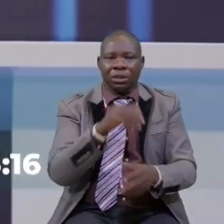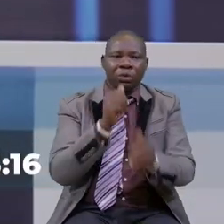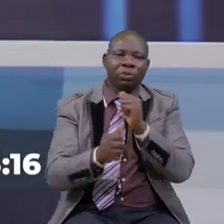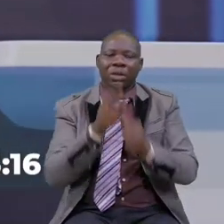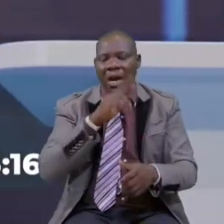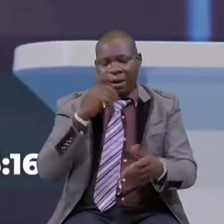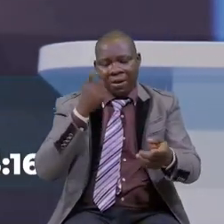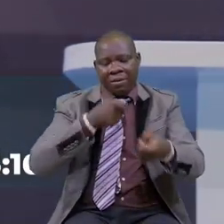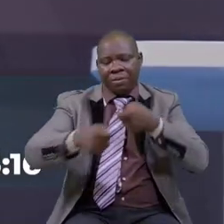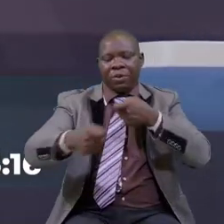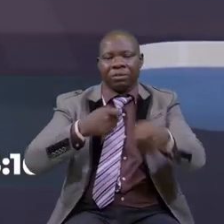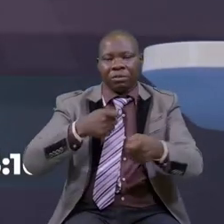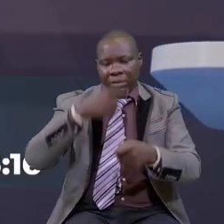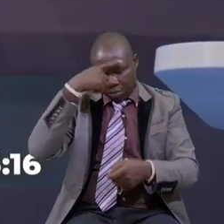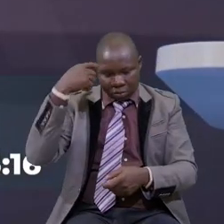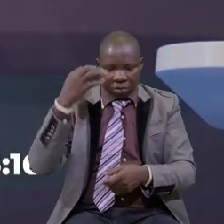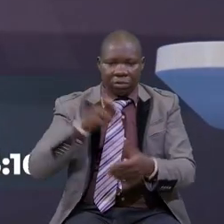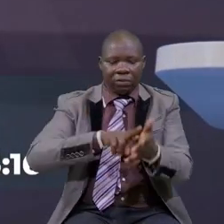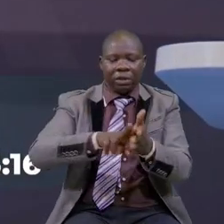persécutés pour la justice,